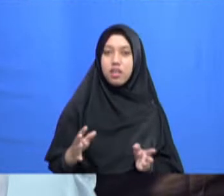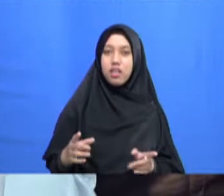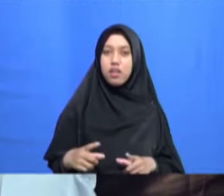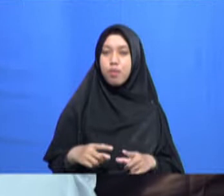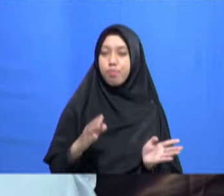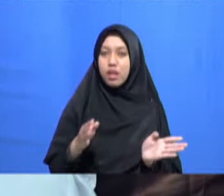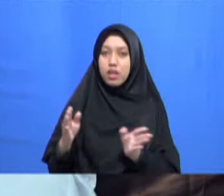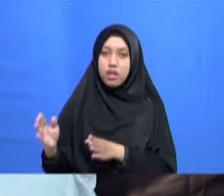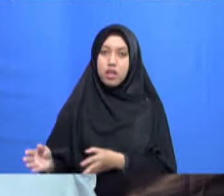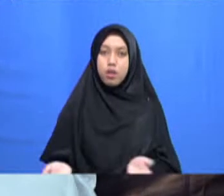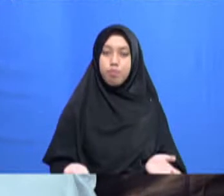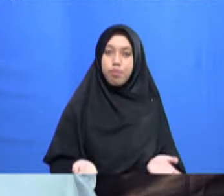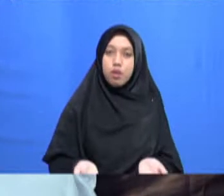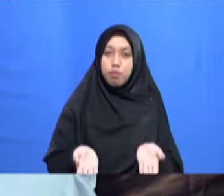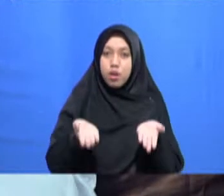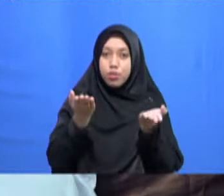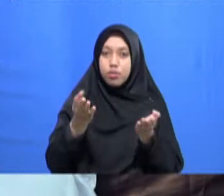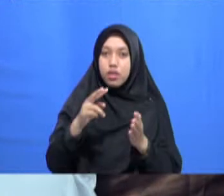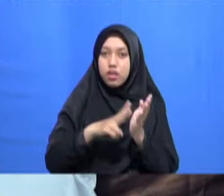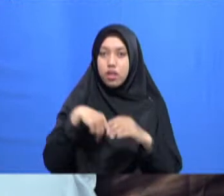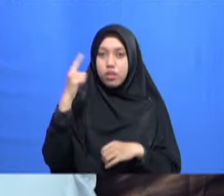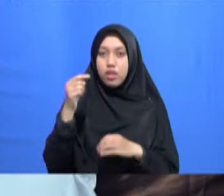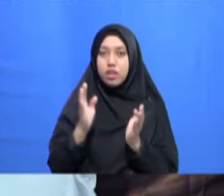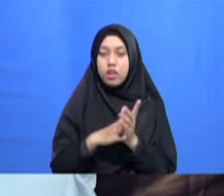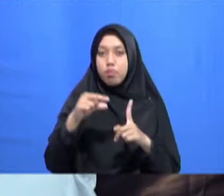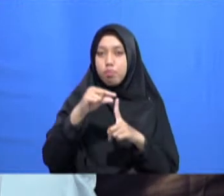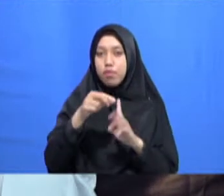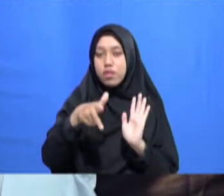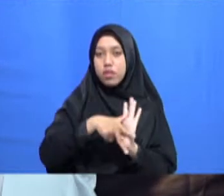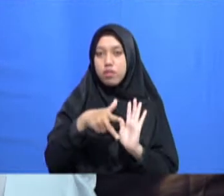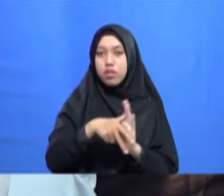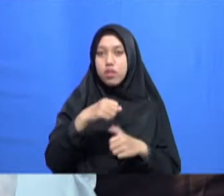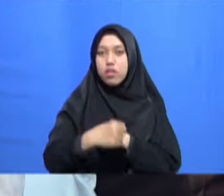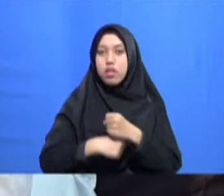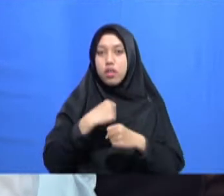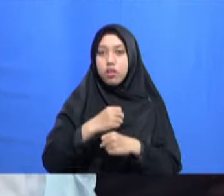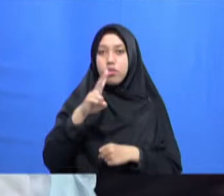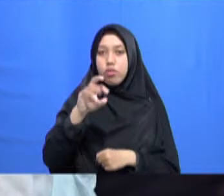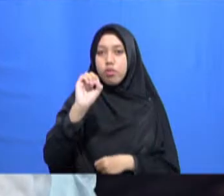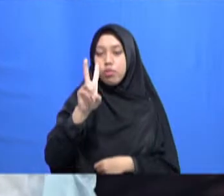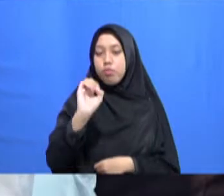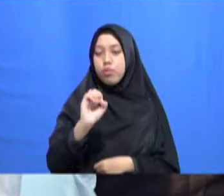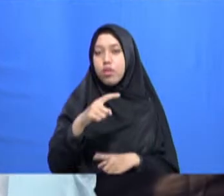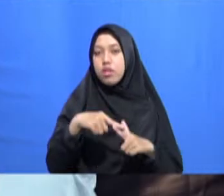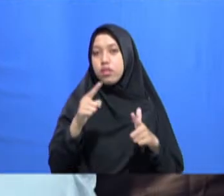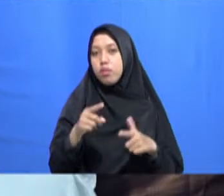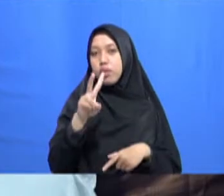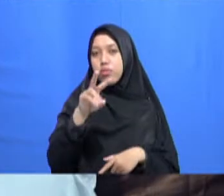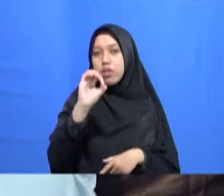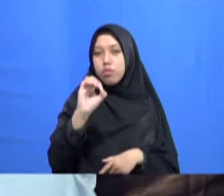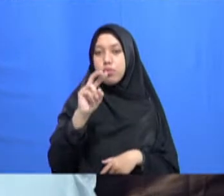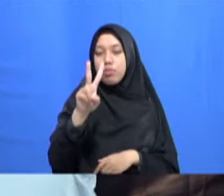nasional dan provinsi Sulawesi Tengah tahun 2020-2024, yaitu ketahanan